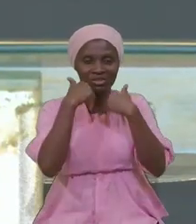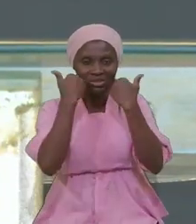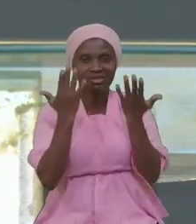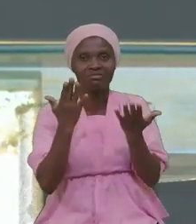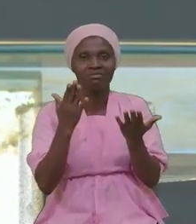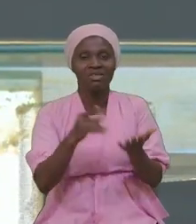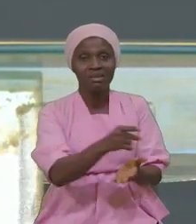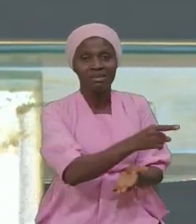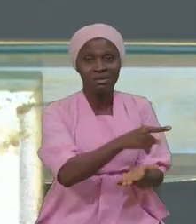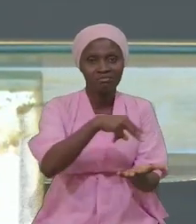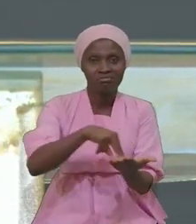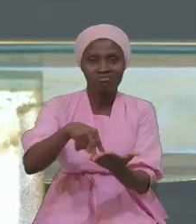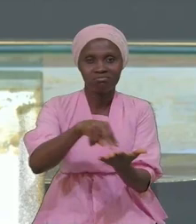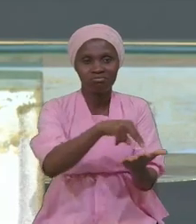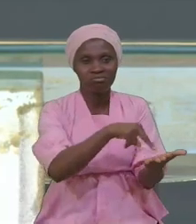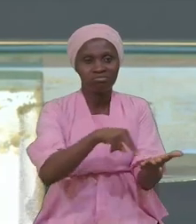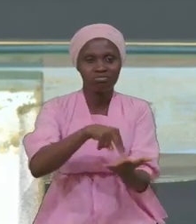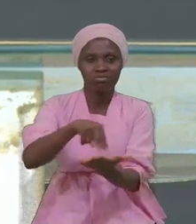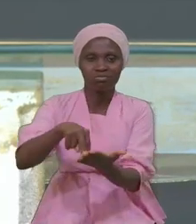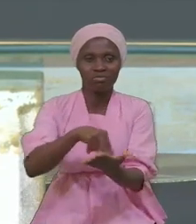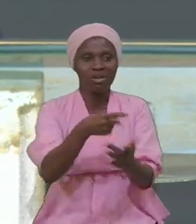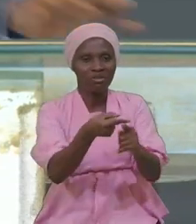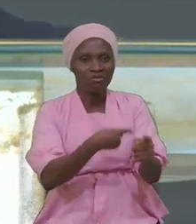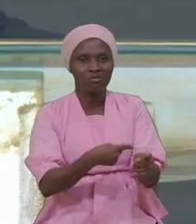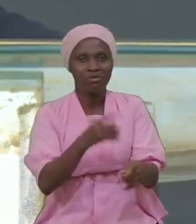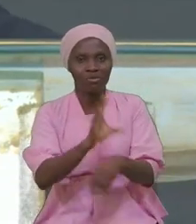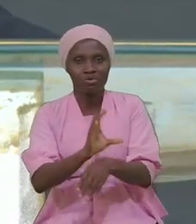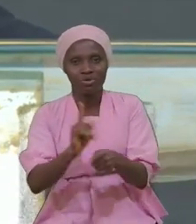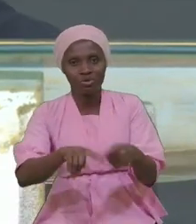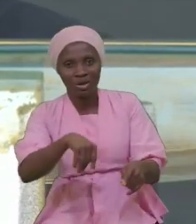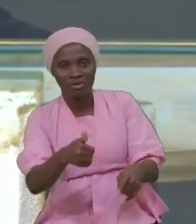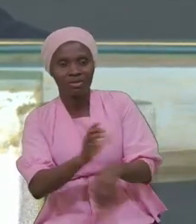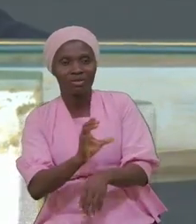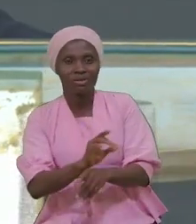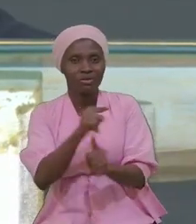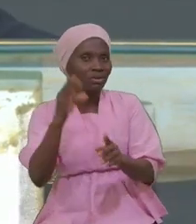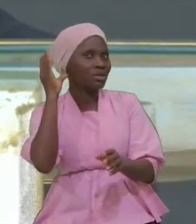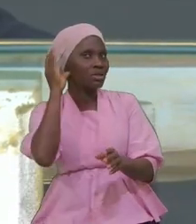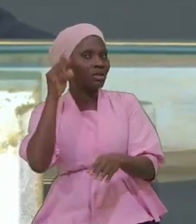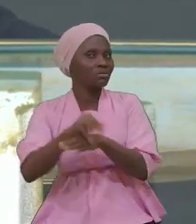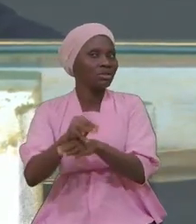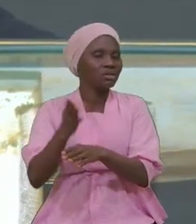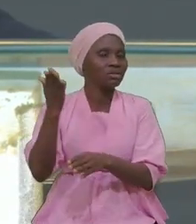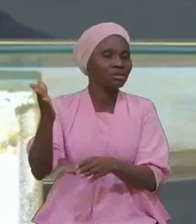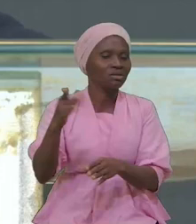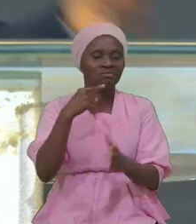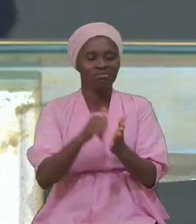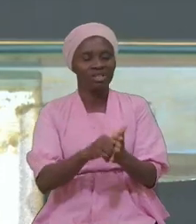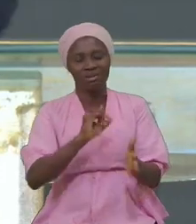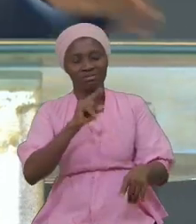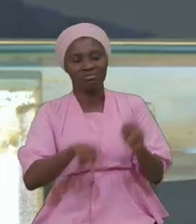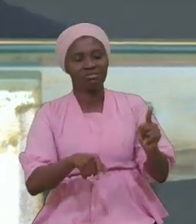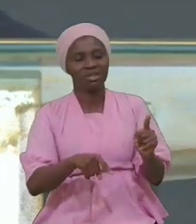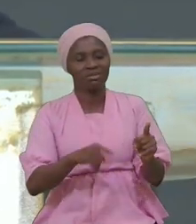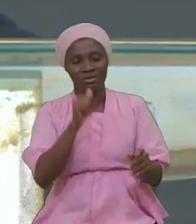ils vont de dénomination à une autre dénomination. Quand il écoute le message, il a dit que je ne